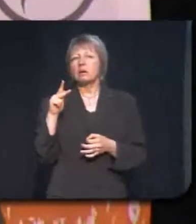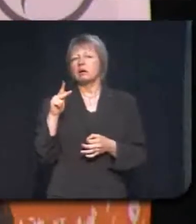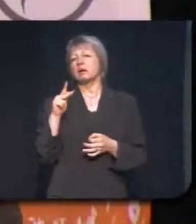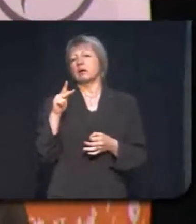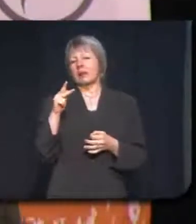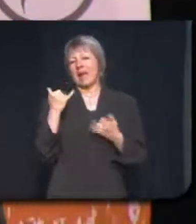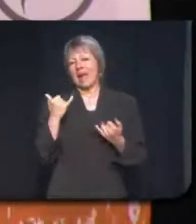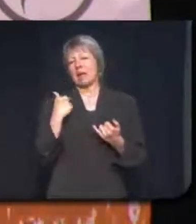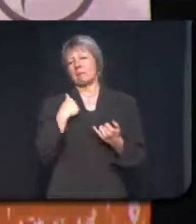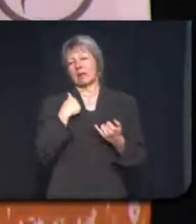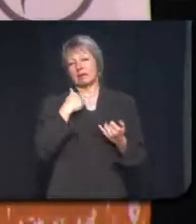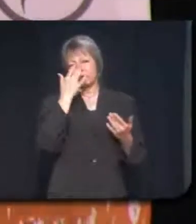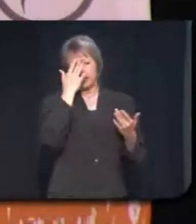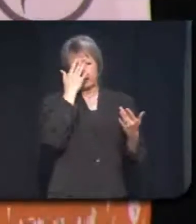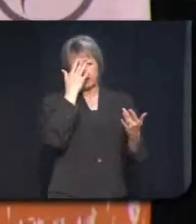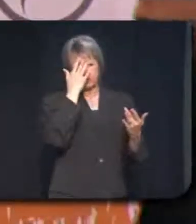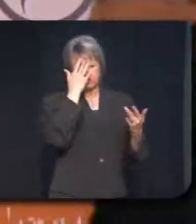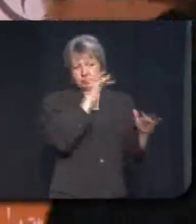verweisen